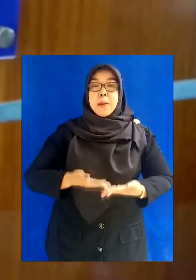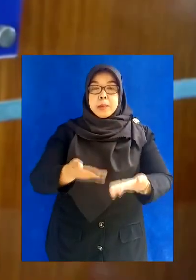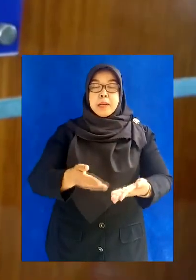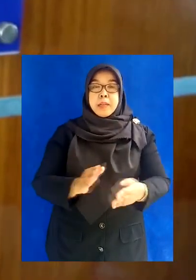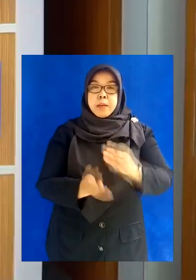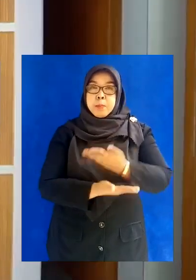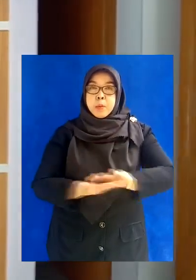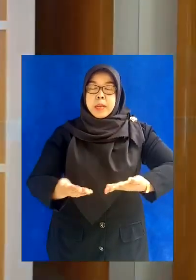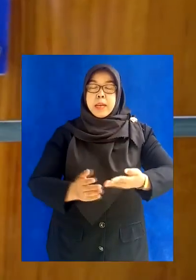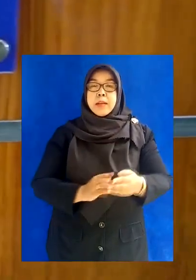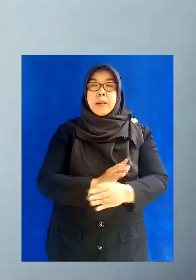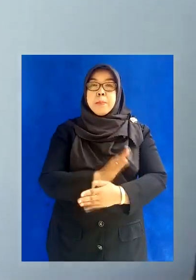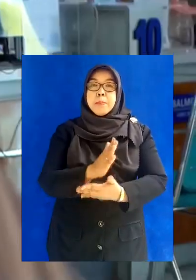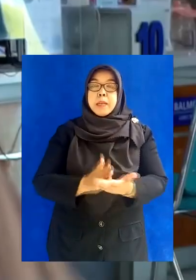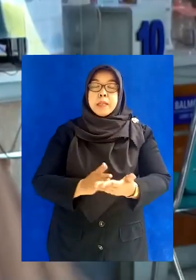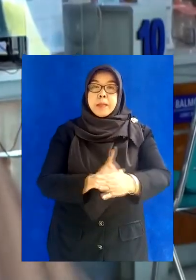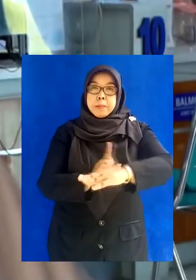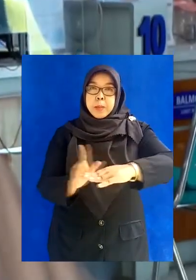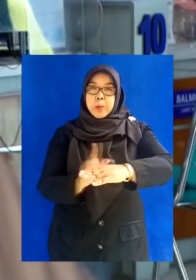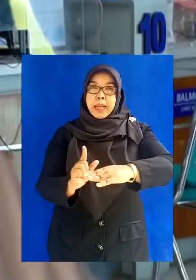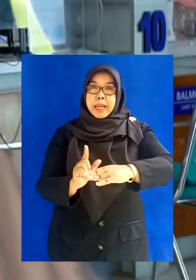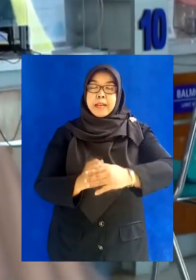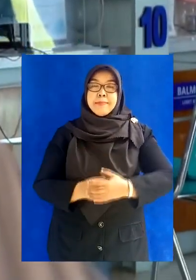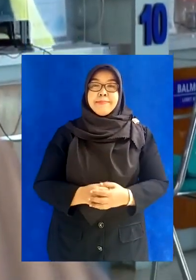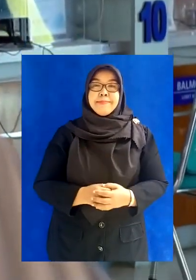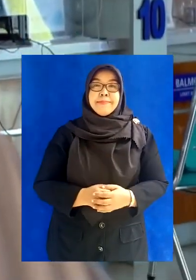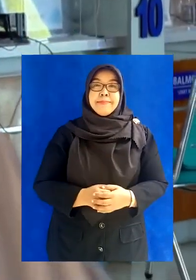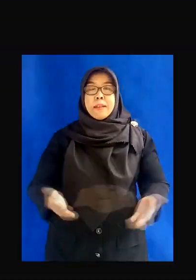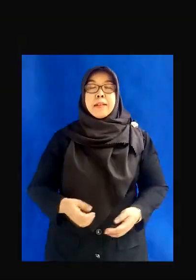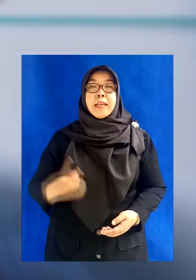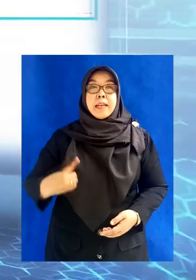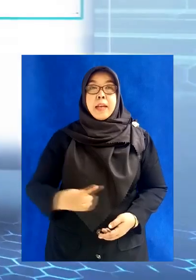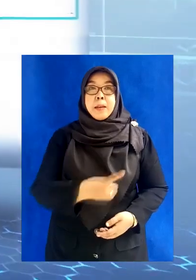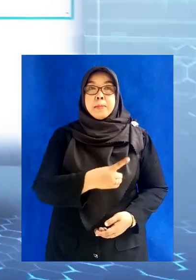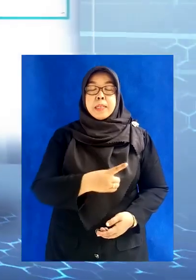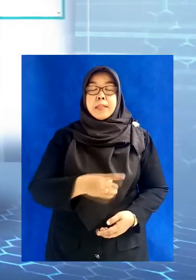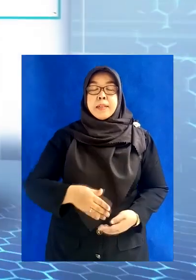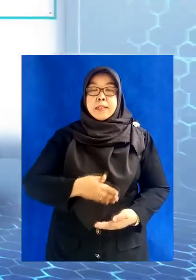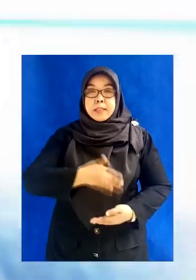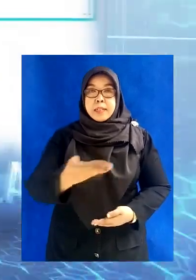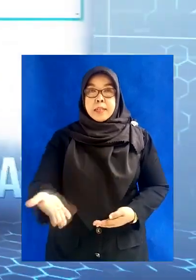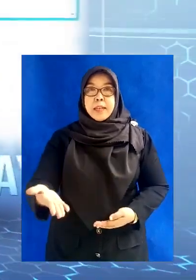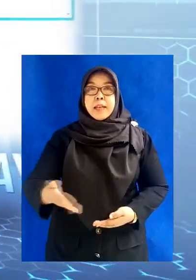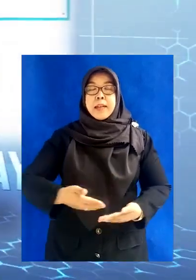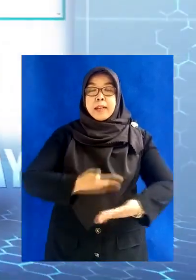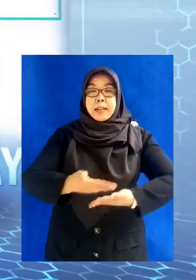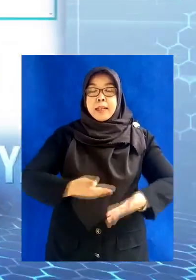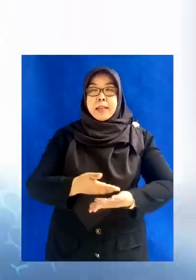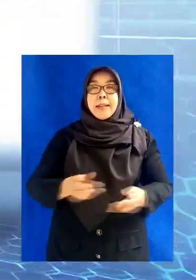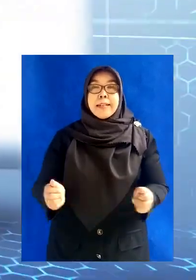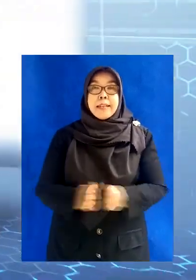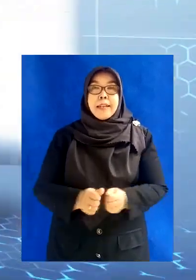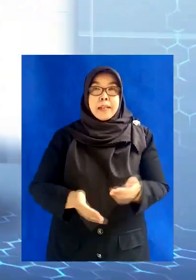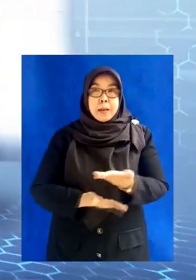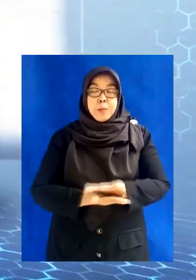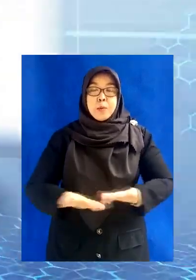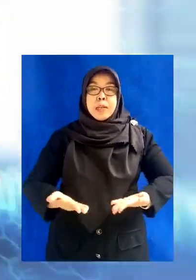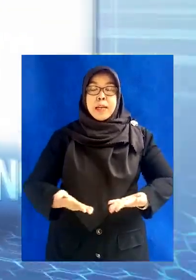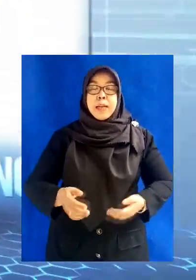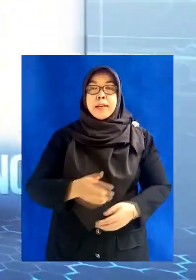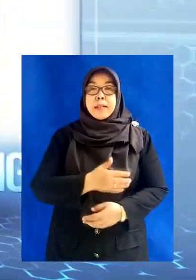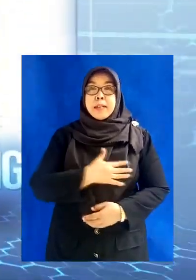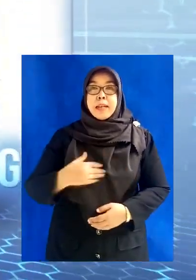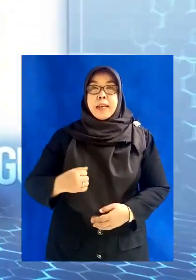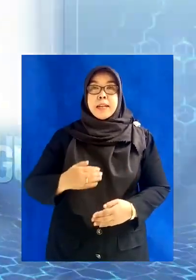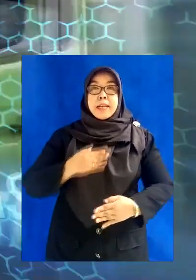Cilacap, diharapkan dapat memberikan kemudahan kepada pengguna. Kami menyediakan berbagai layanan untuk memenuhi kebutuhan pengguna di